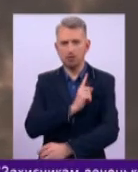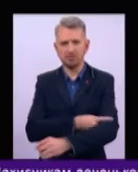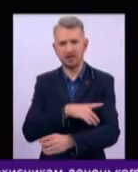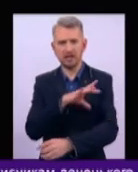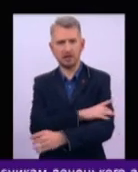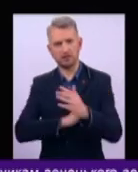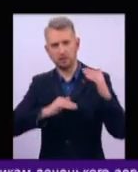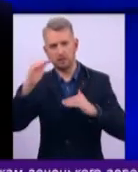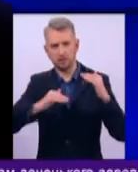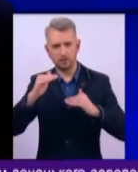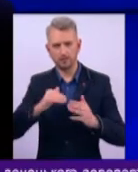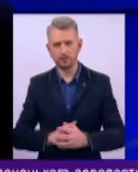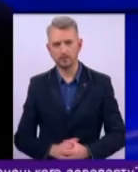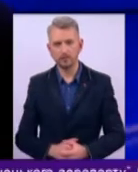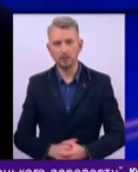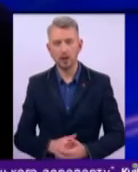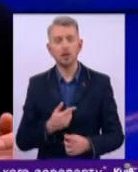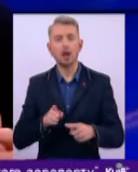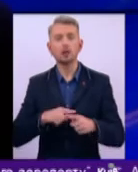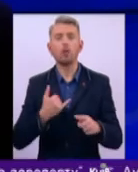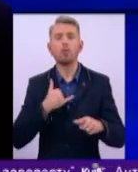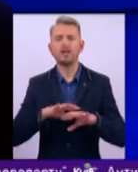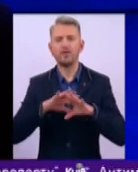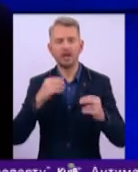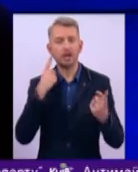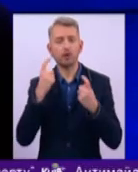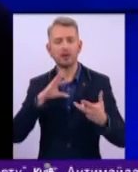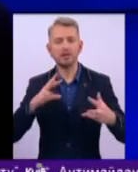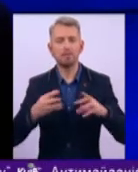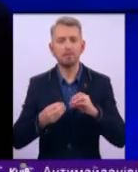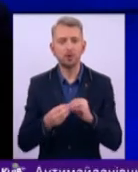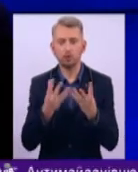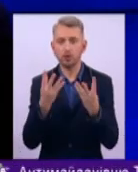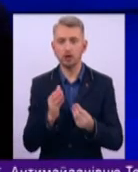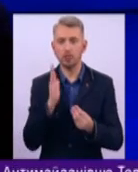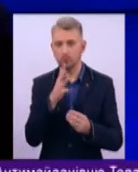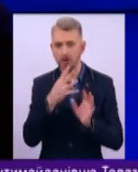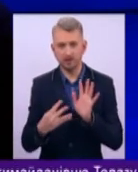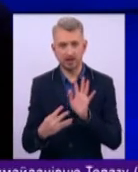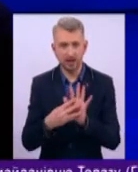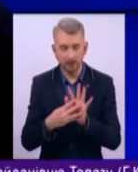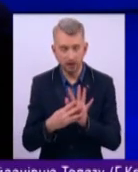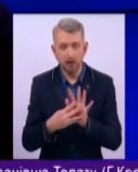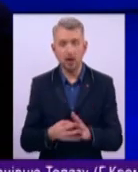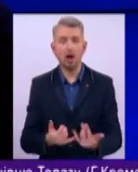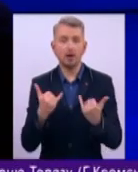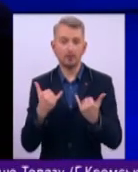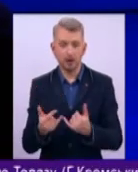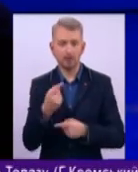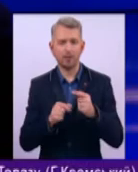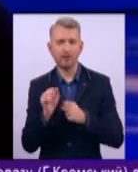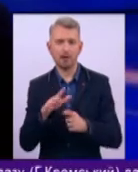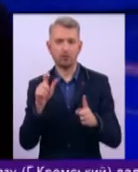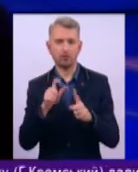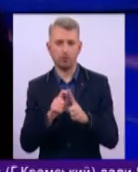тиску. І на цю годину в мене все. Інформаційний підсумок дня будемо підбивати вже о 21-й. Зараз повертаю слово